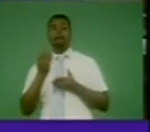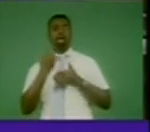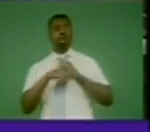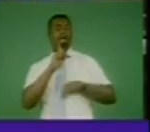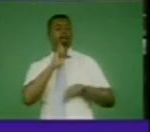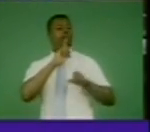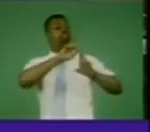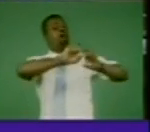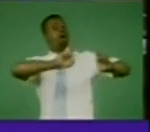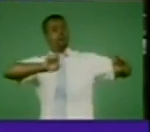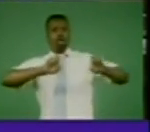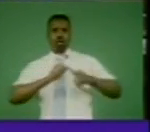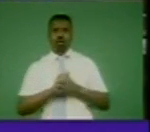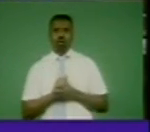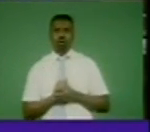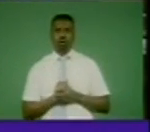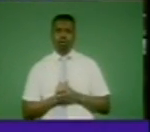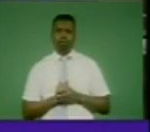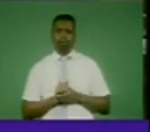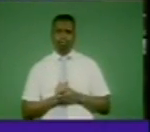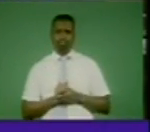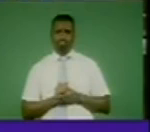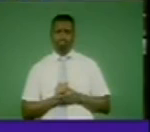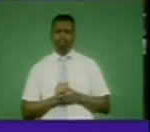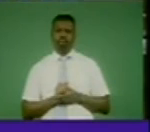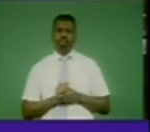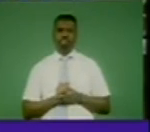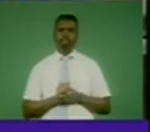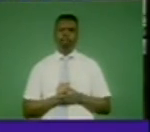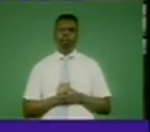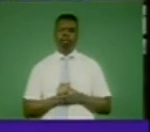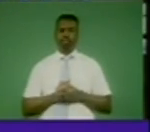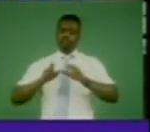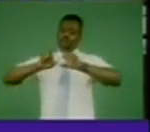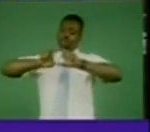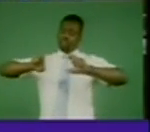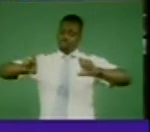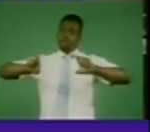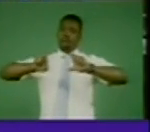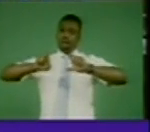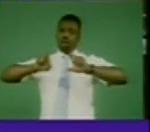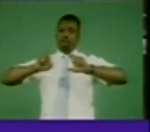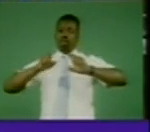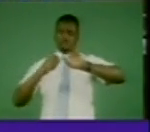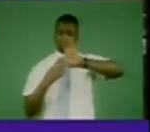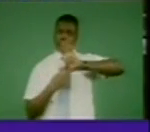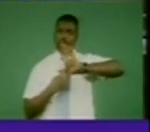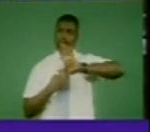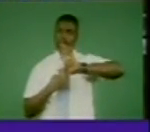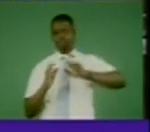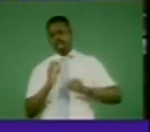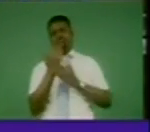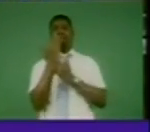kwenye kila ibara kura 334. Ibara ya 7. Sura ya 7